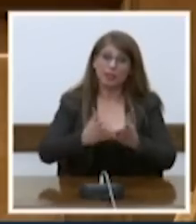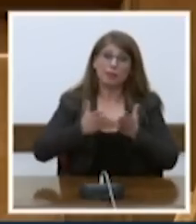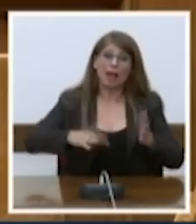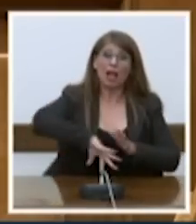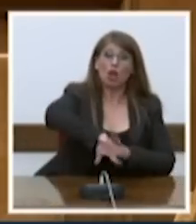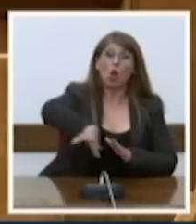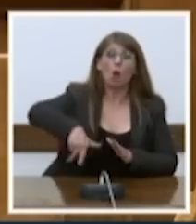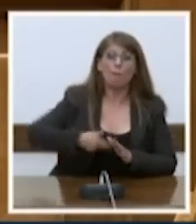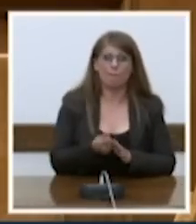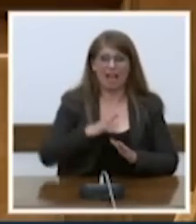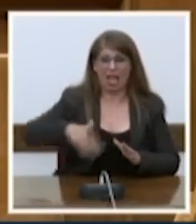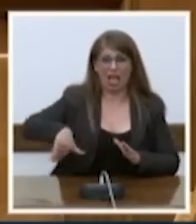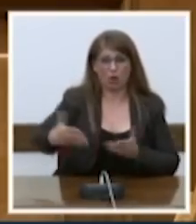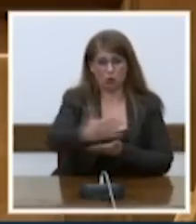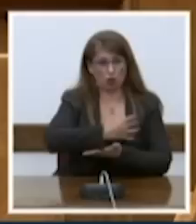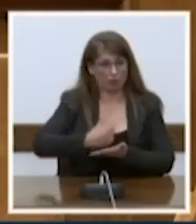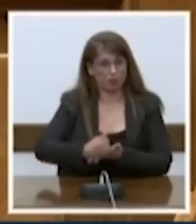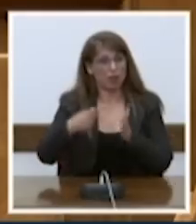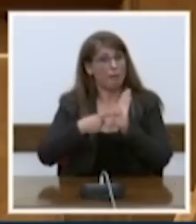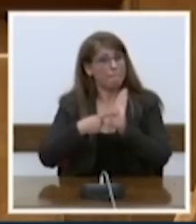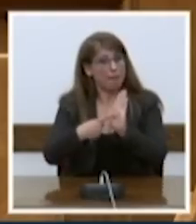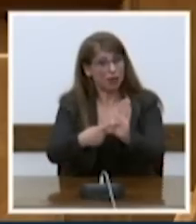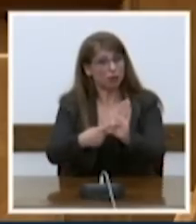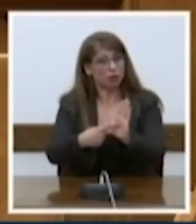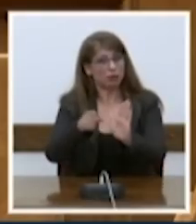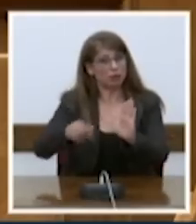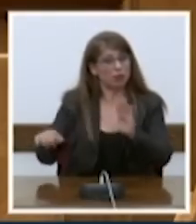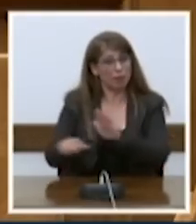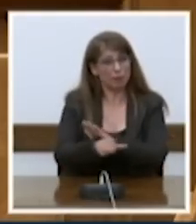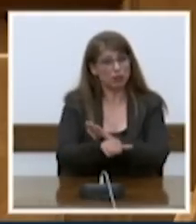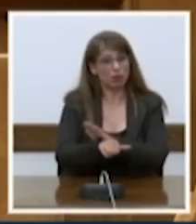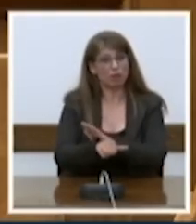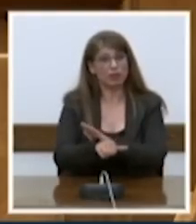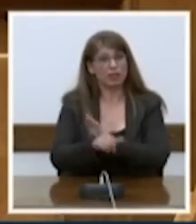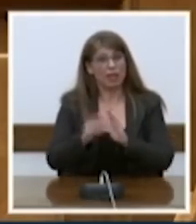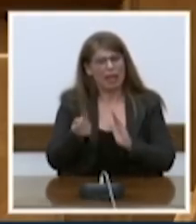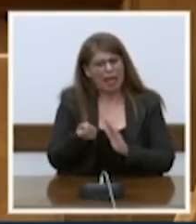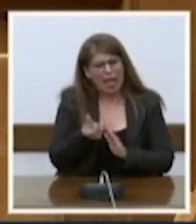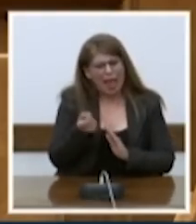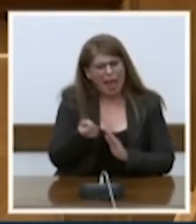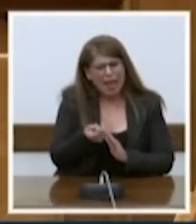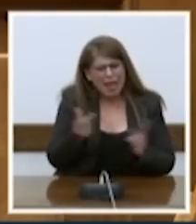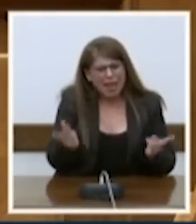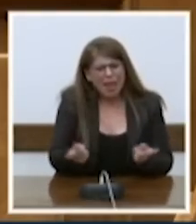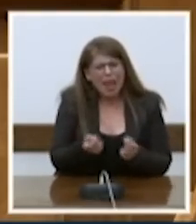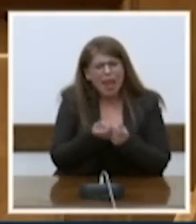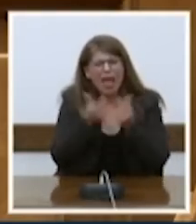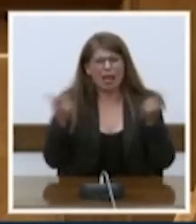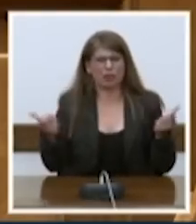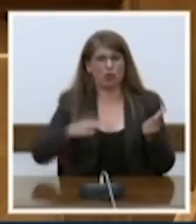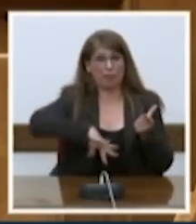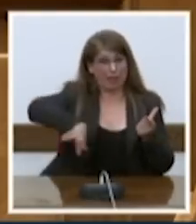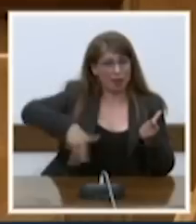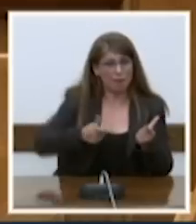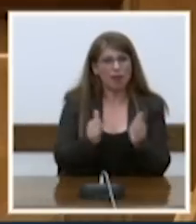λαϊκού εισοδήματος και παρουσιάζετε την επιστροφή ελάχιστον από τα κλεμμένα ως φιλολαϊκή